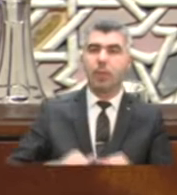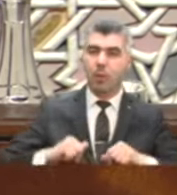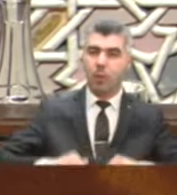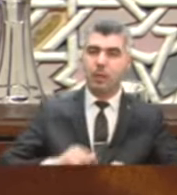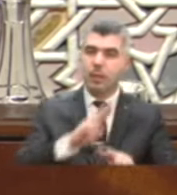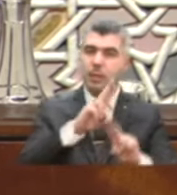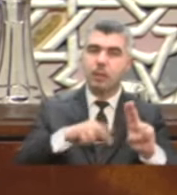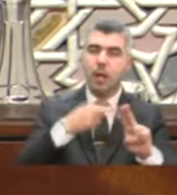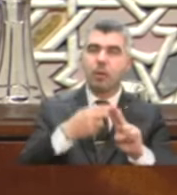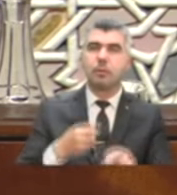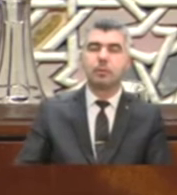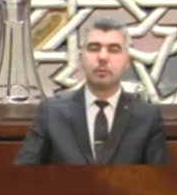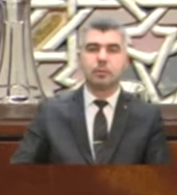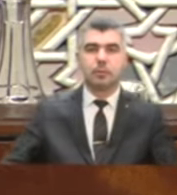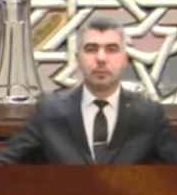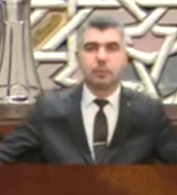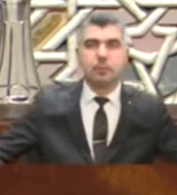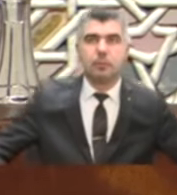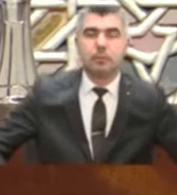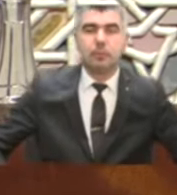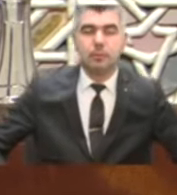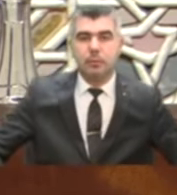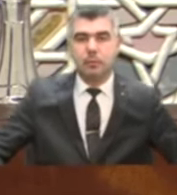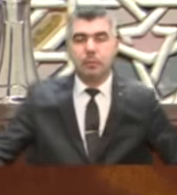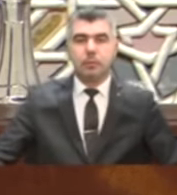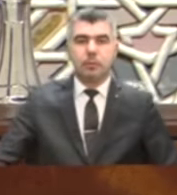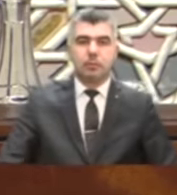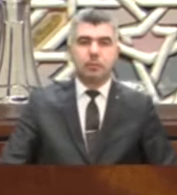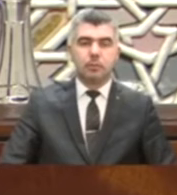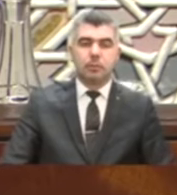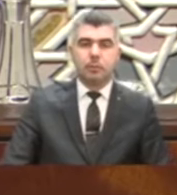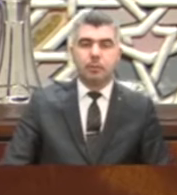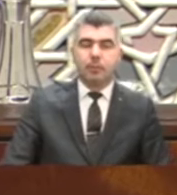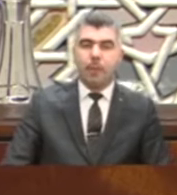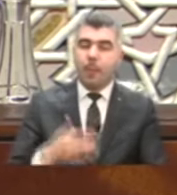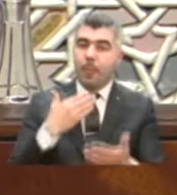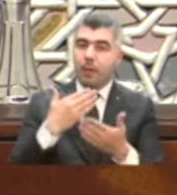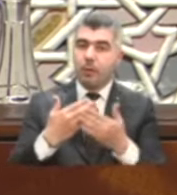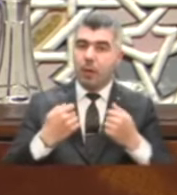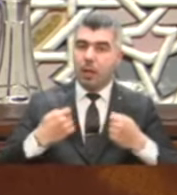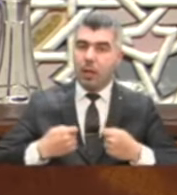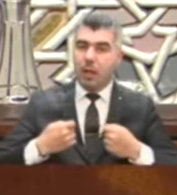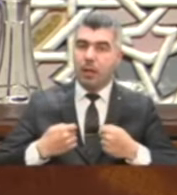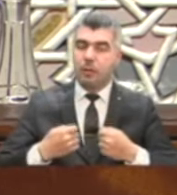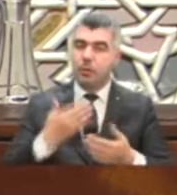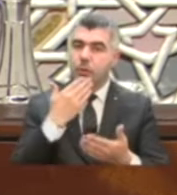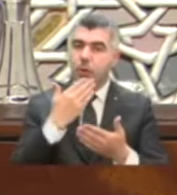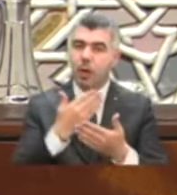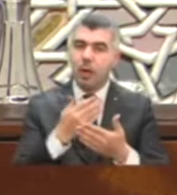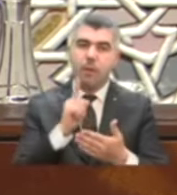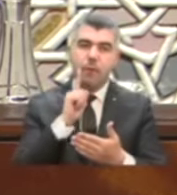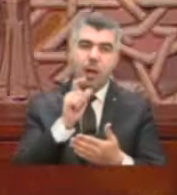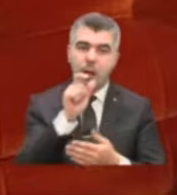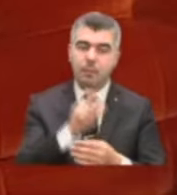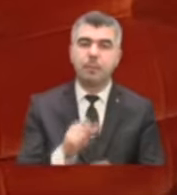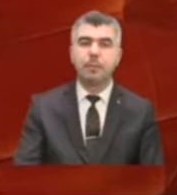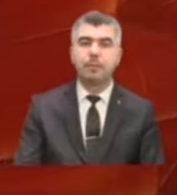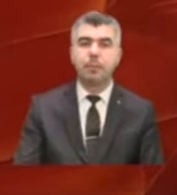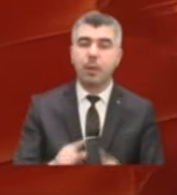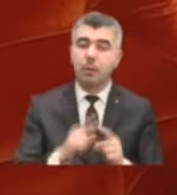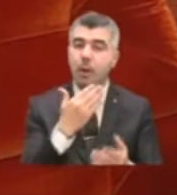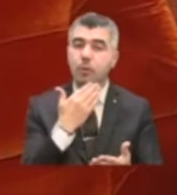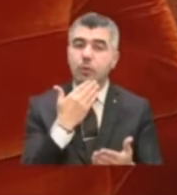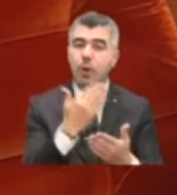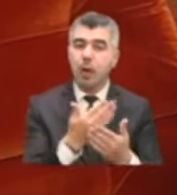رد السيده الوزيره فيما تبقى من الوقت. شكرا سيد الرئيس، شكرا سيدة النائبة المحترمة، كنشكرك